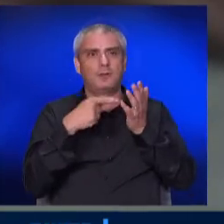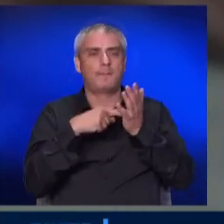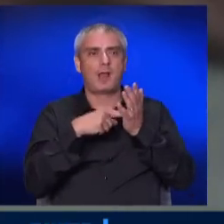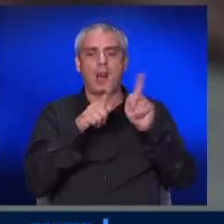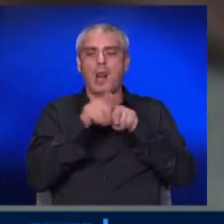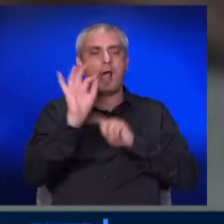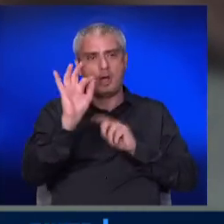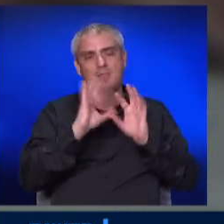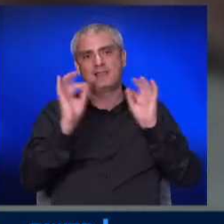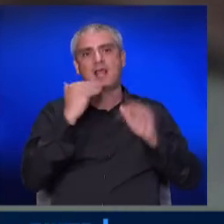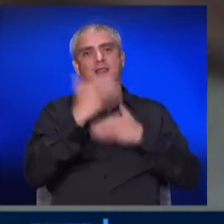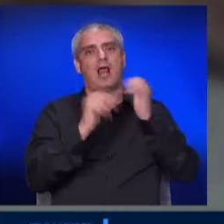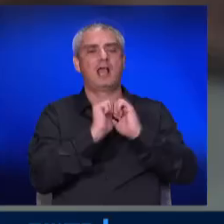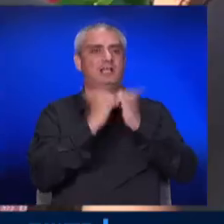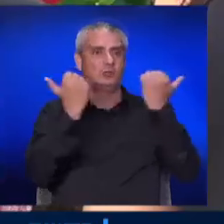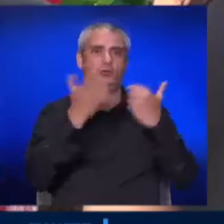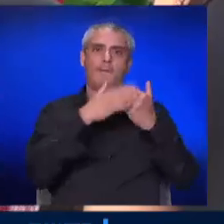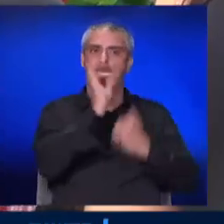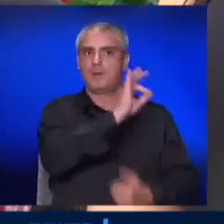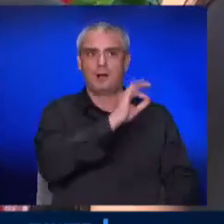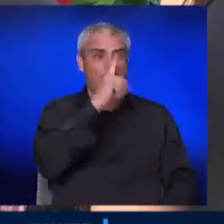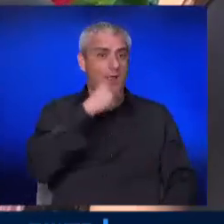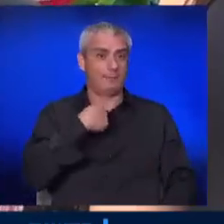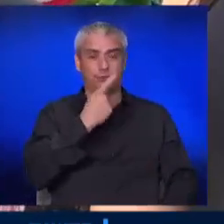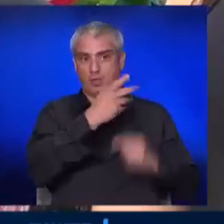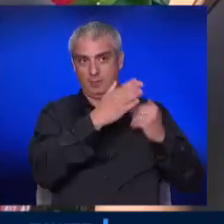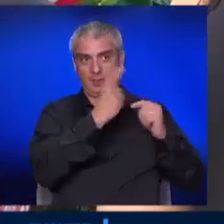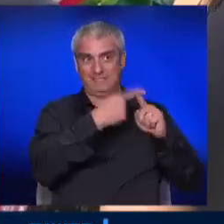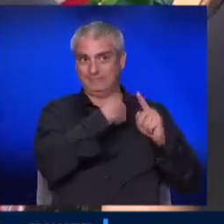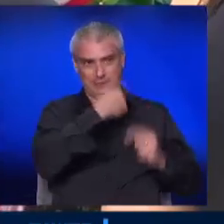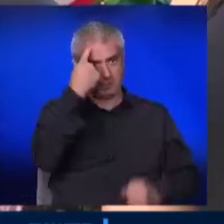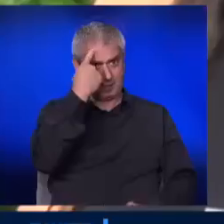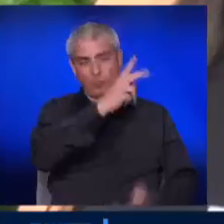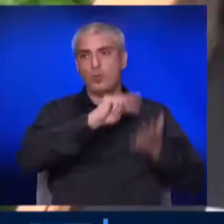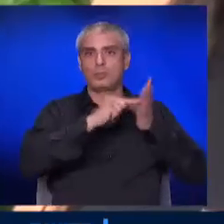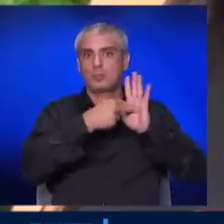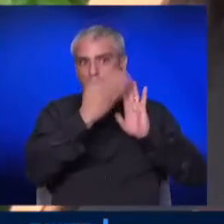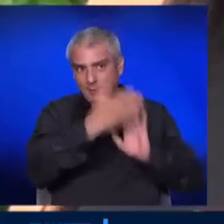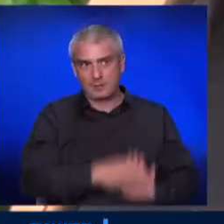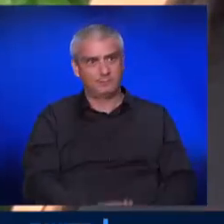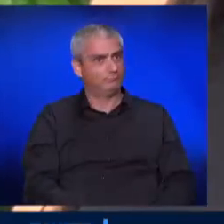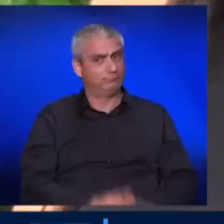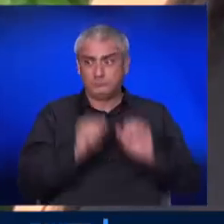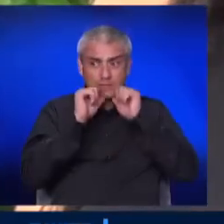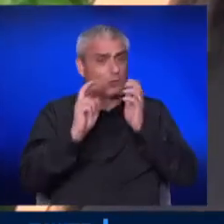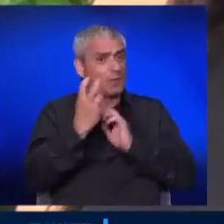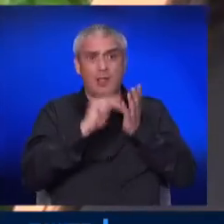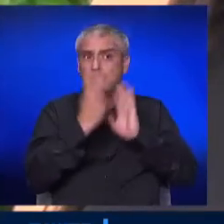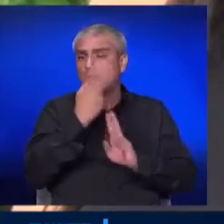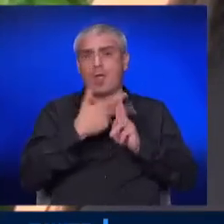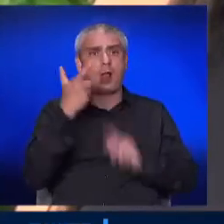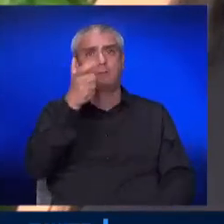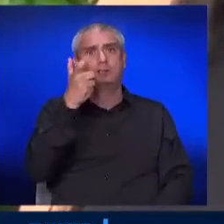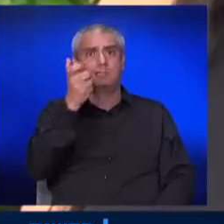שאחותם החלה בהליך גירושין מבעלה. אבא של גיסי ידע את זה. הוא תכנן את זה. לא נשמעו צעקות מחדר